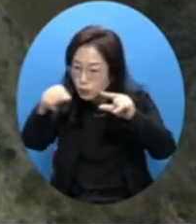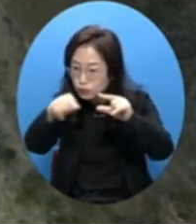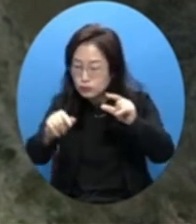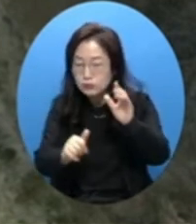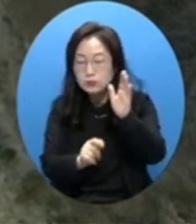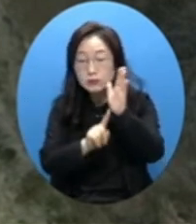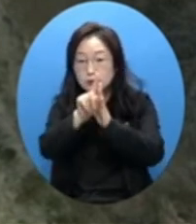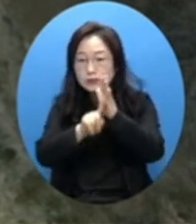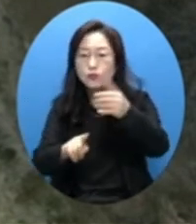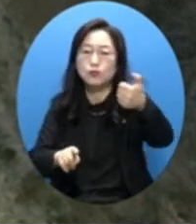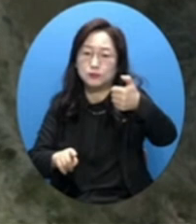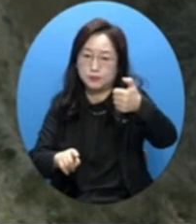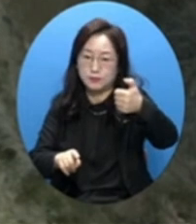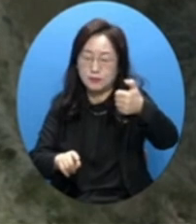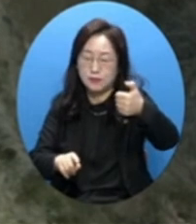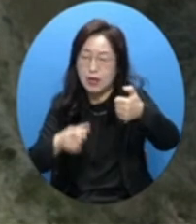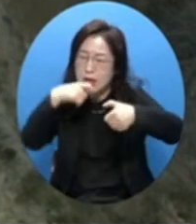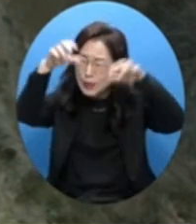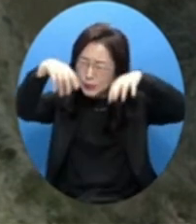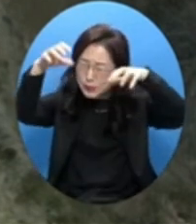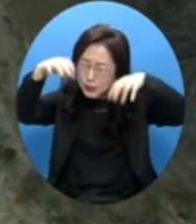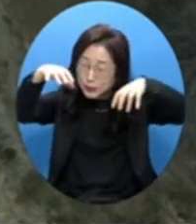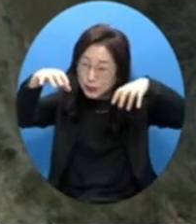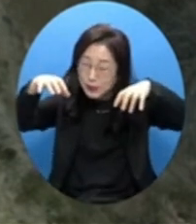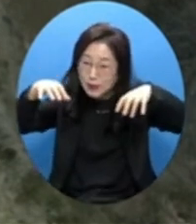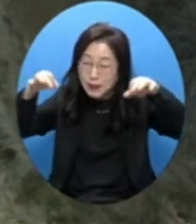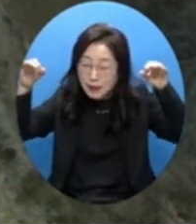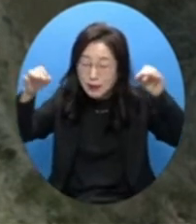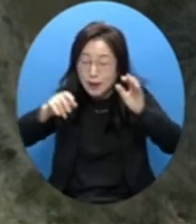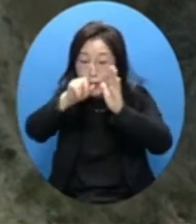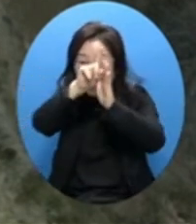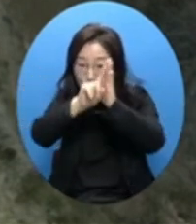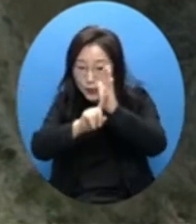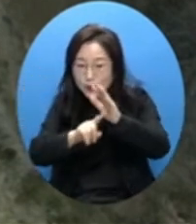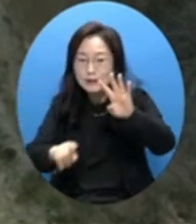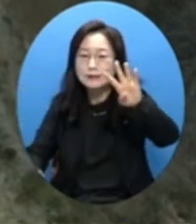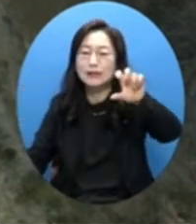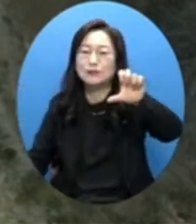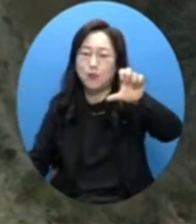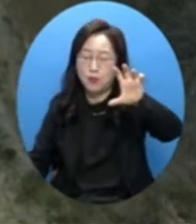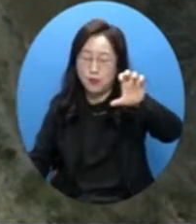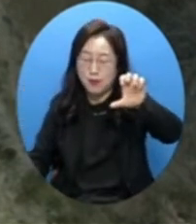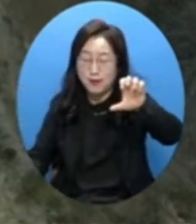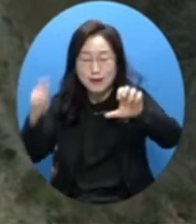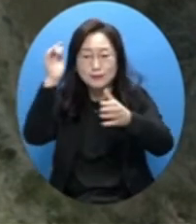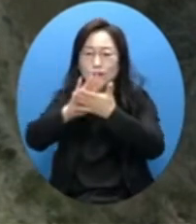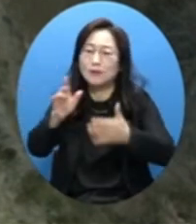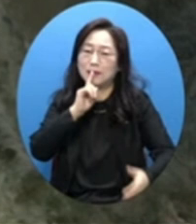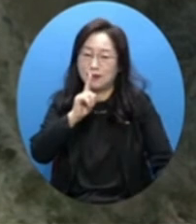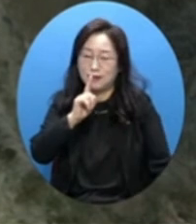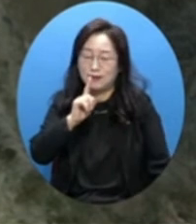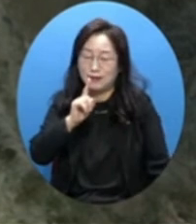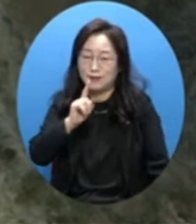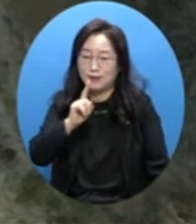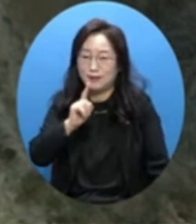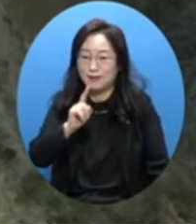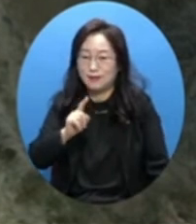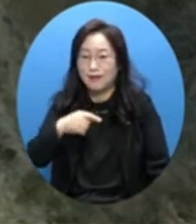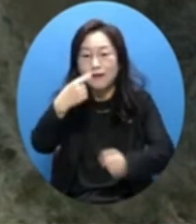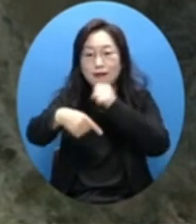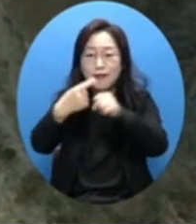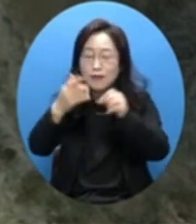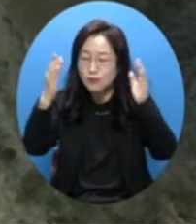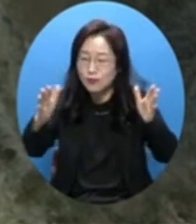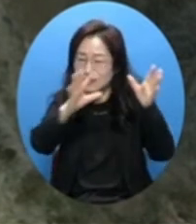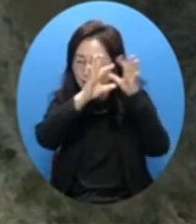비가 잠깐 와갖고 45도로 내려가니까 참 시원하다 그러더라고요. 그러니까 거기는 1년 내내